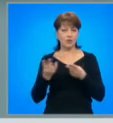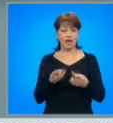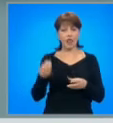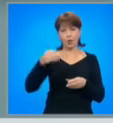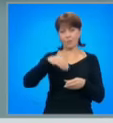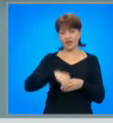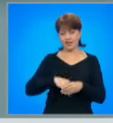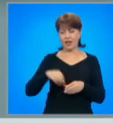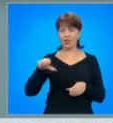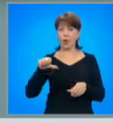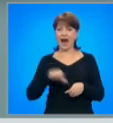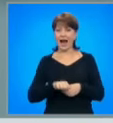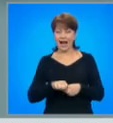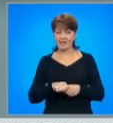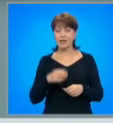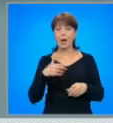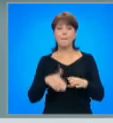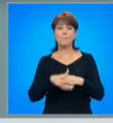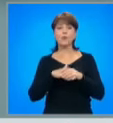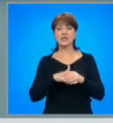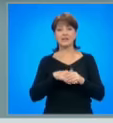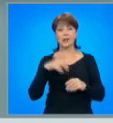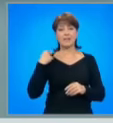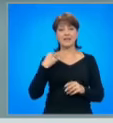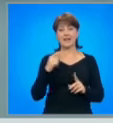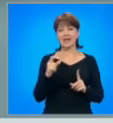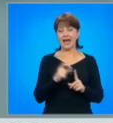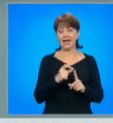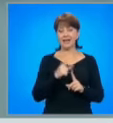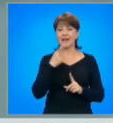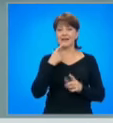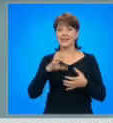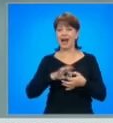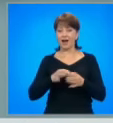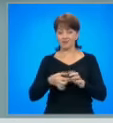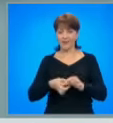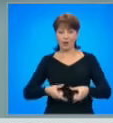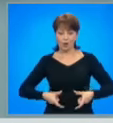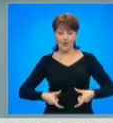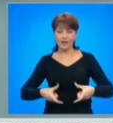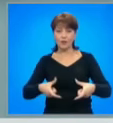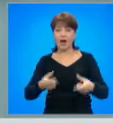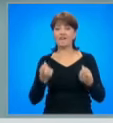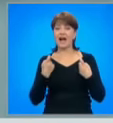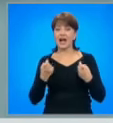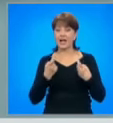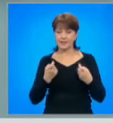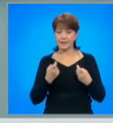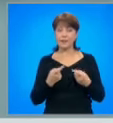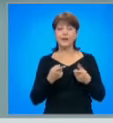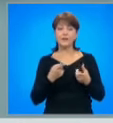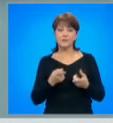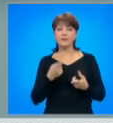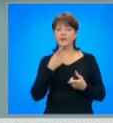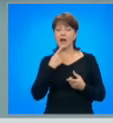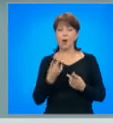количества азерски газ към България. Поздравих президента Радев за интерконектора с Гърция. Това е събитие от историческо значение. През идните години ще